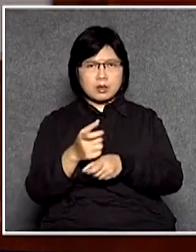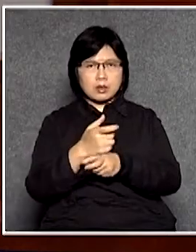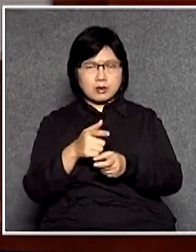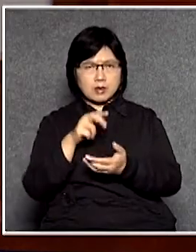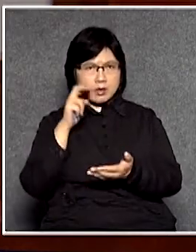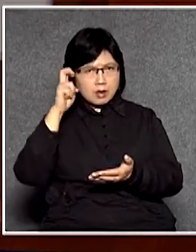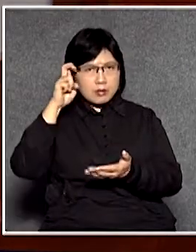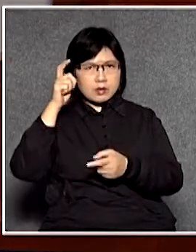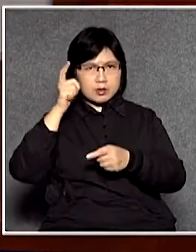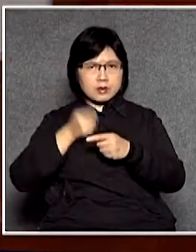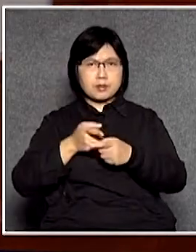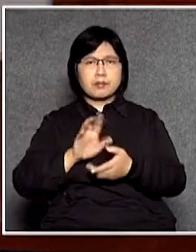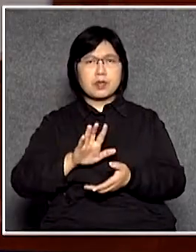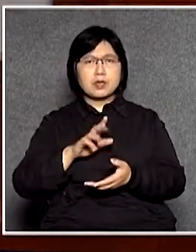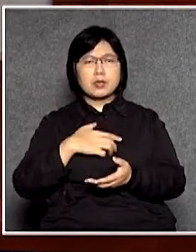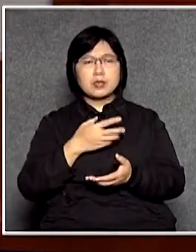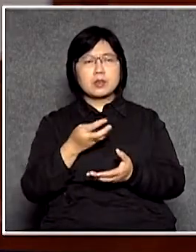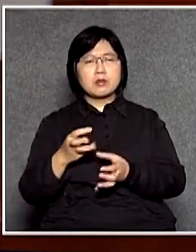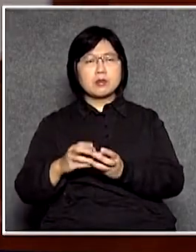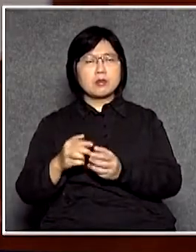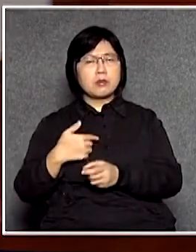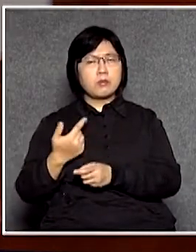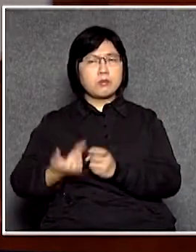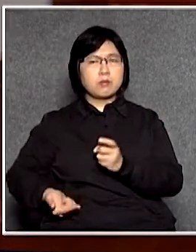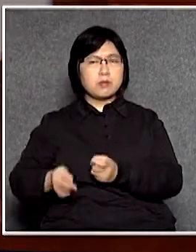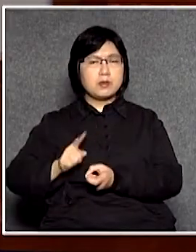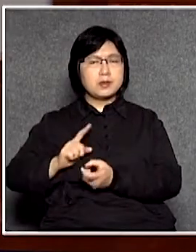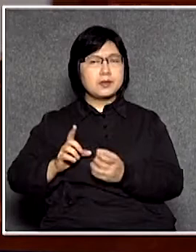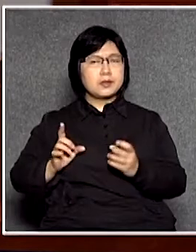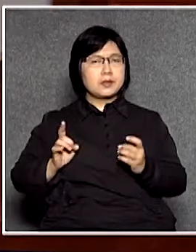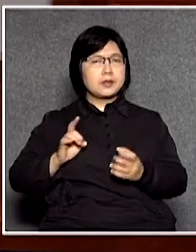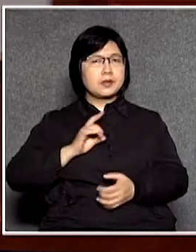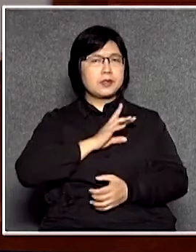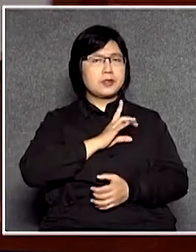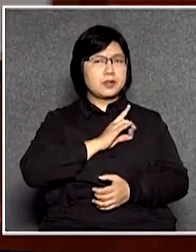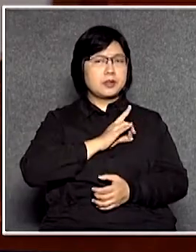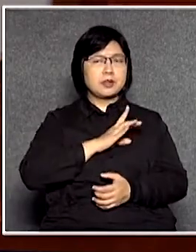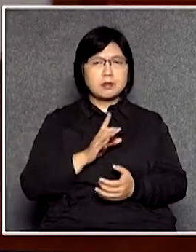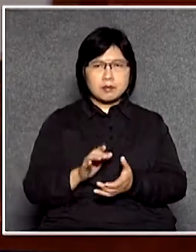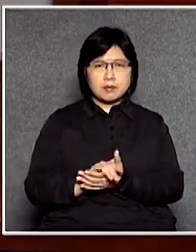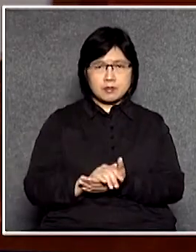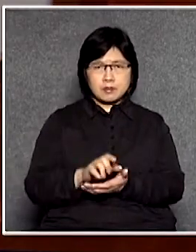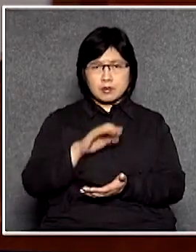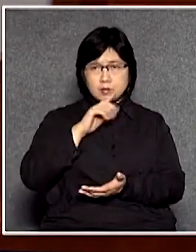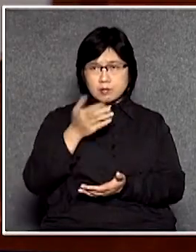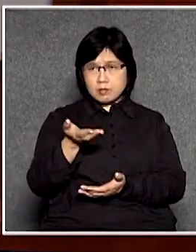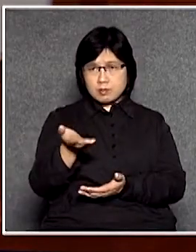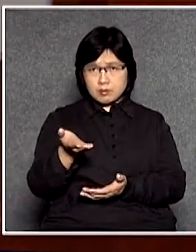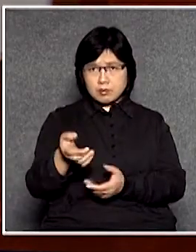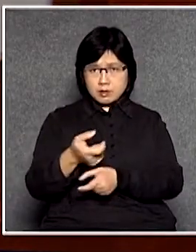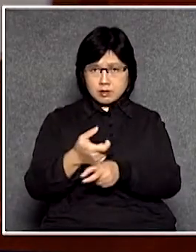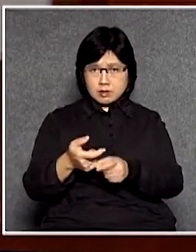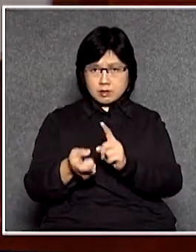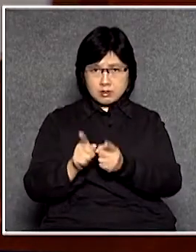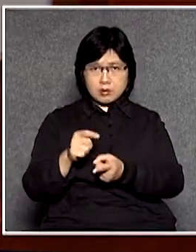但实际上不过是少数财阀的一己之私。喂，如果你们这些所谓商界代